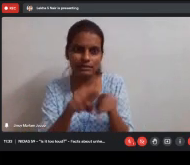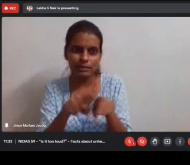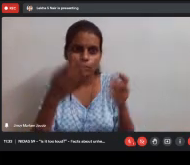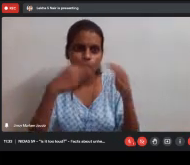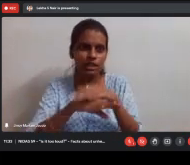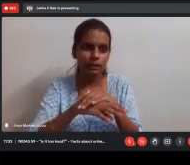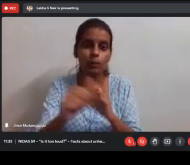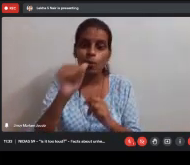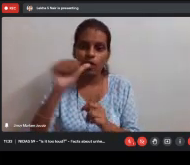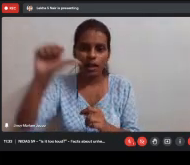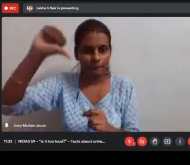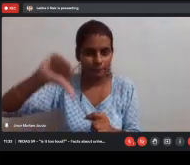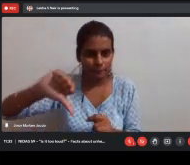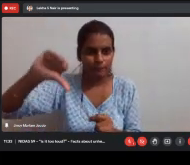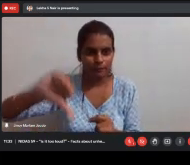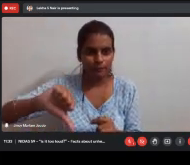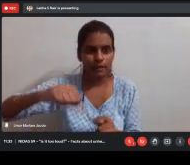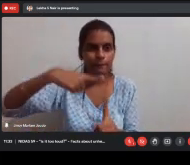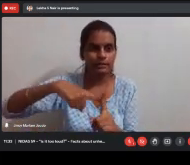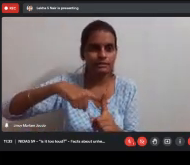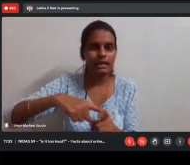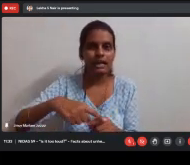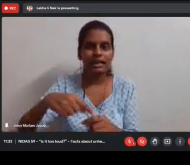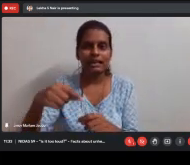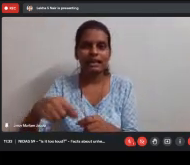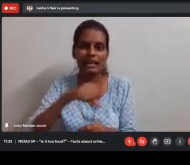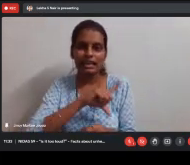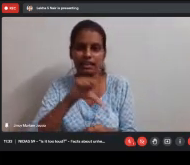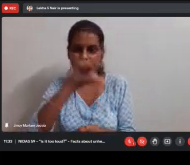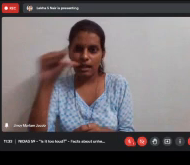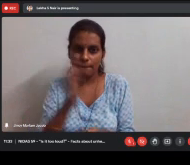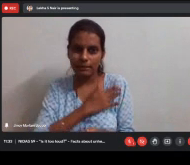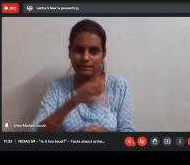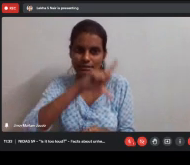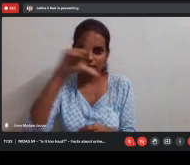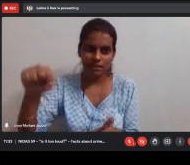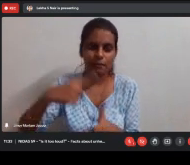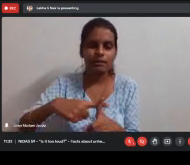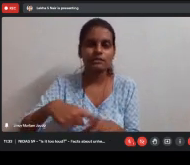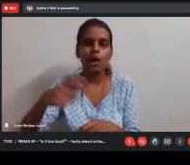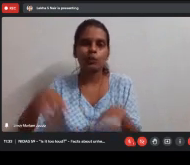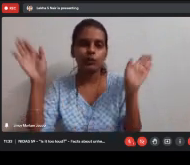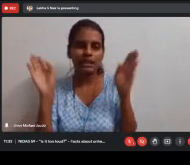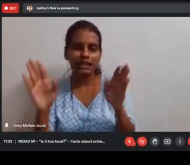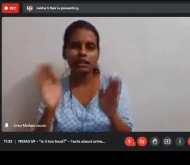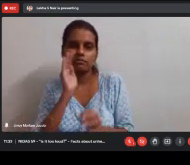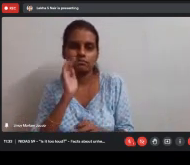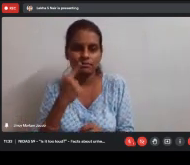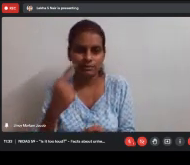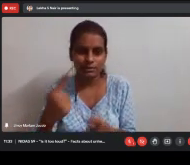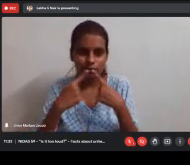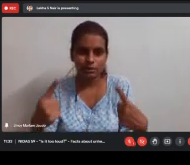ഈ വരച്ചേക്കുന്നതിന്റെ താഴേക്ക് ഈ കാണിച്ചിരിക്കുന്ന ശബ്ദങ്ങൾ മാത്രമേ ഇദ്ദേഹം കേൾക്കുന്നുള്ളൂ, ഇതിന് മുകളിലോട്ടുള്ള ശബ്ദങ്ങൾ ഇദ്ദേഹം കേൾക്കുന്നില്ല.